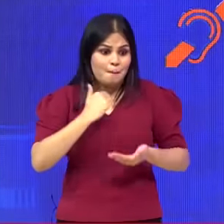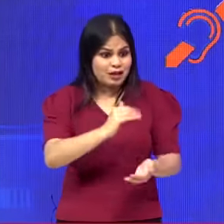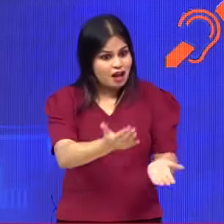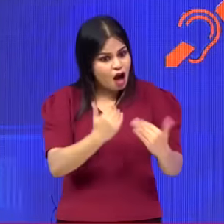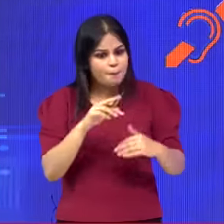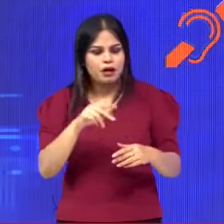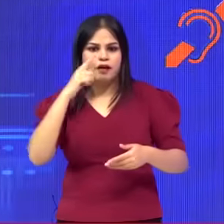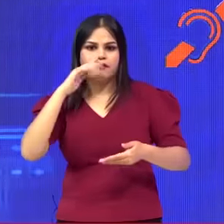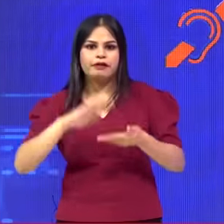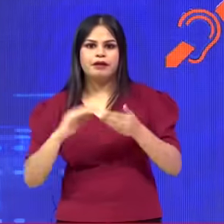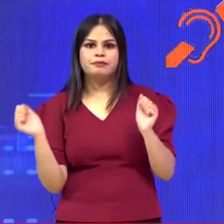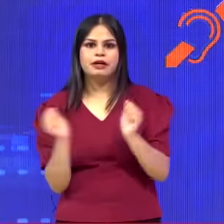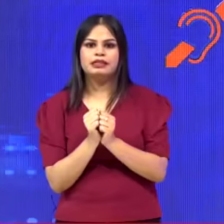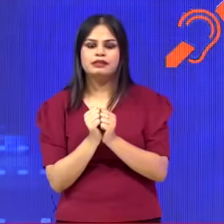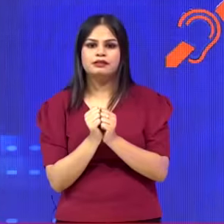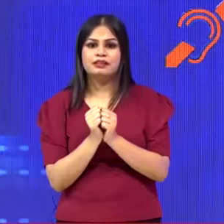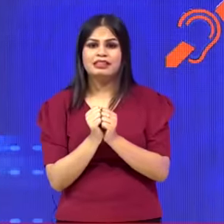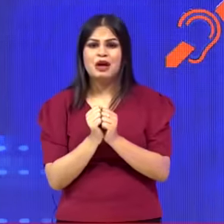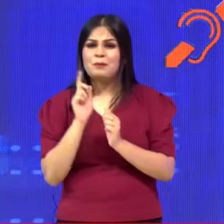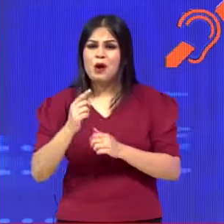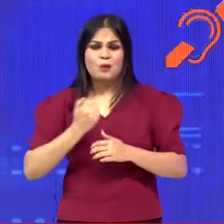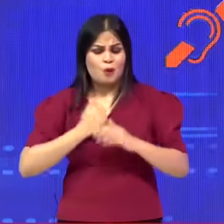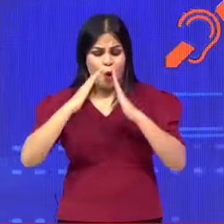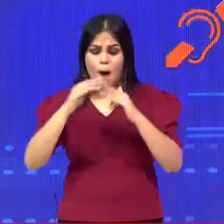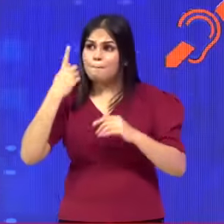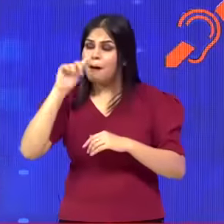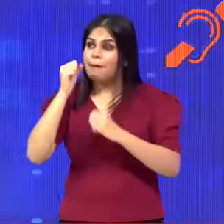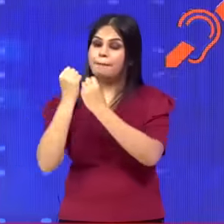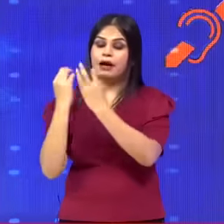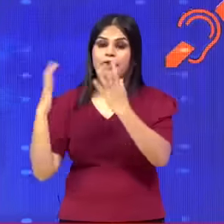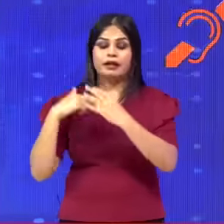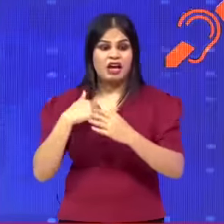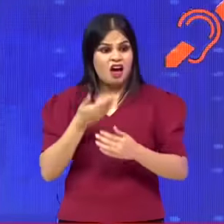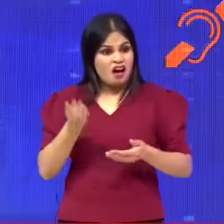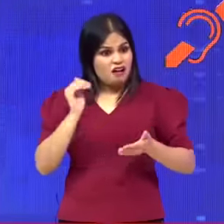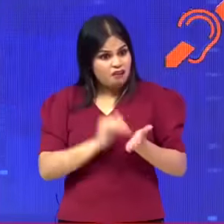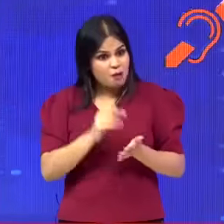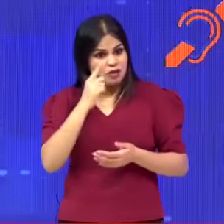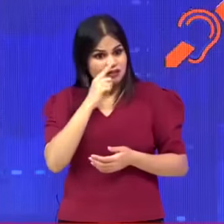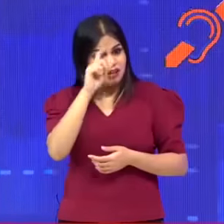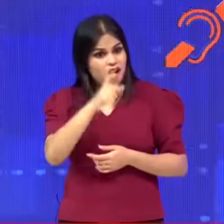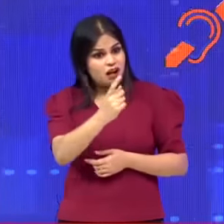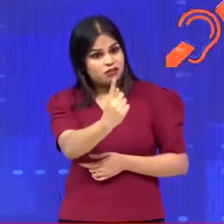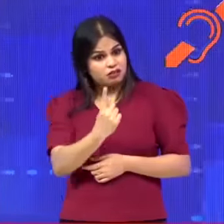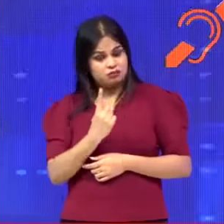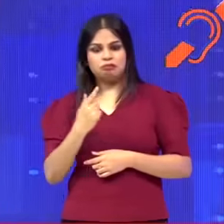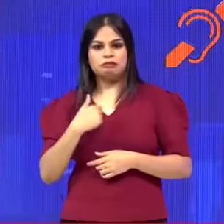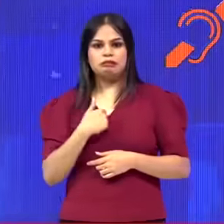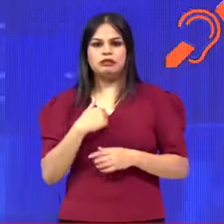माँ उनके लिए बहुत अच्छी है सर, लेकिन हमारे घर में माँ ही माँ पड़ी हैं सर. हमारे पास पूरा ज़िला है, पूरा गांव